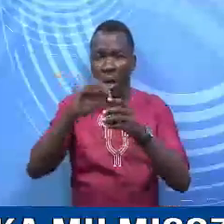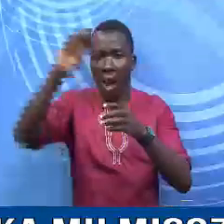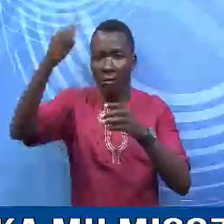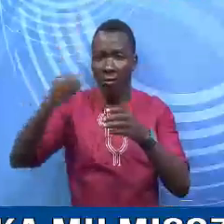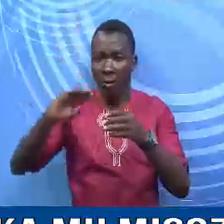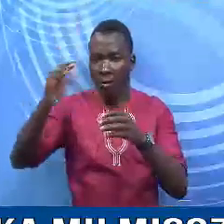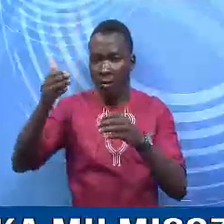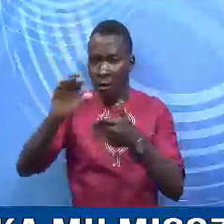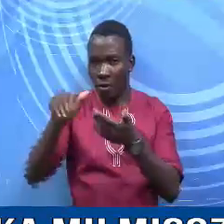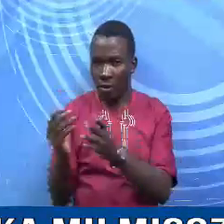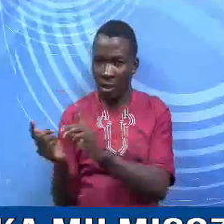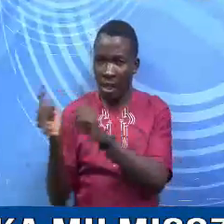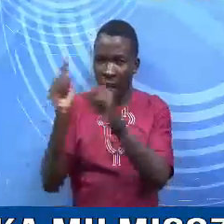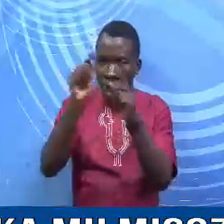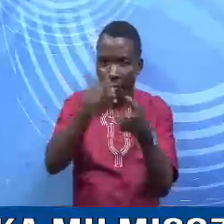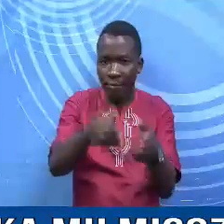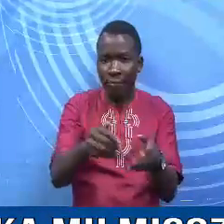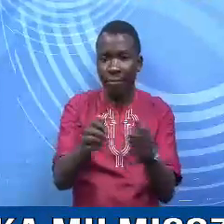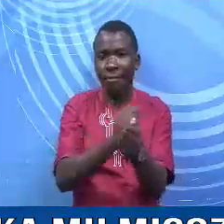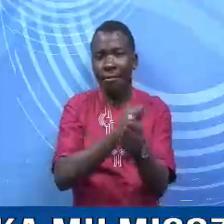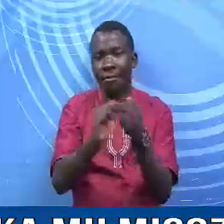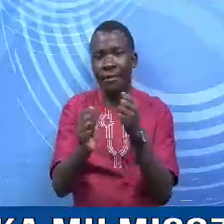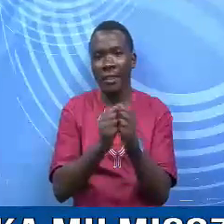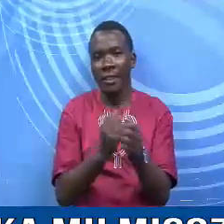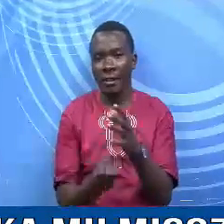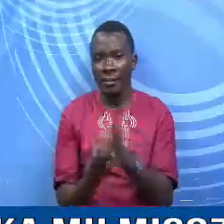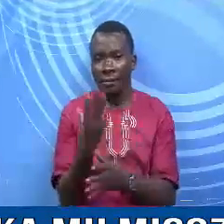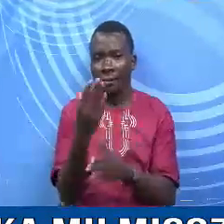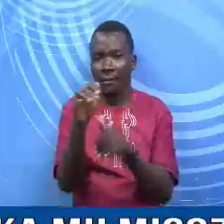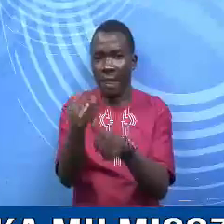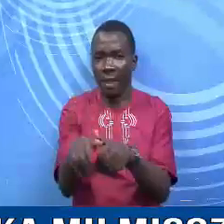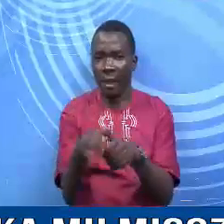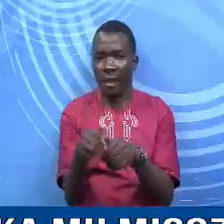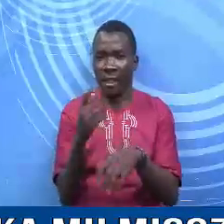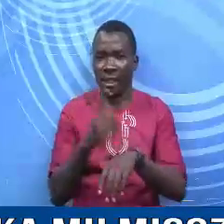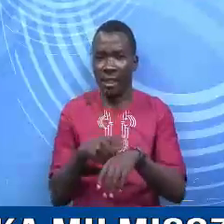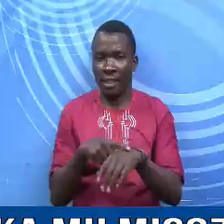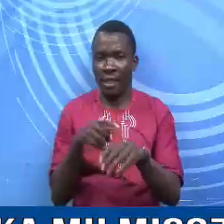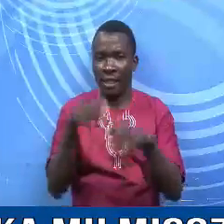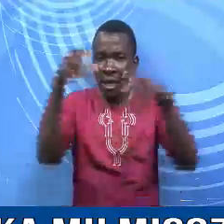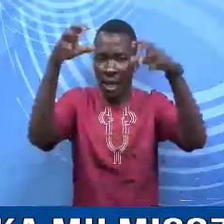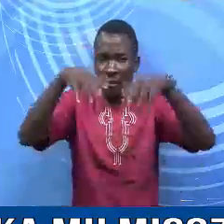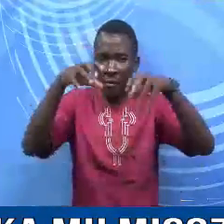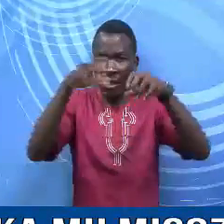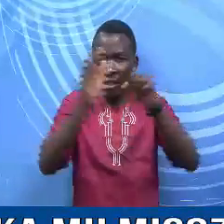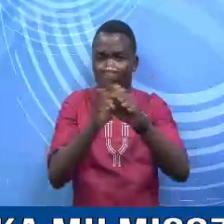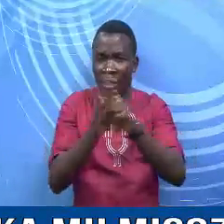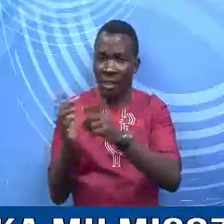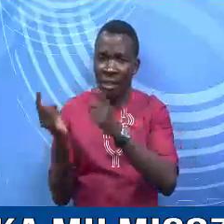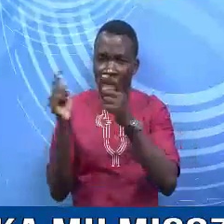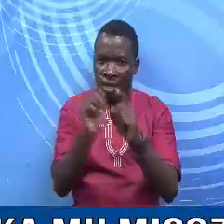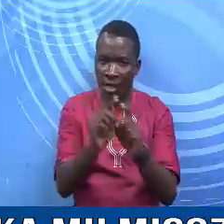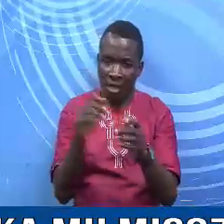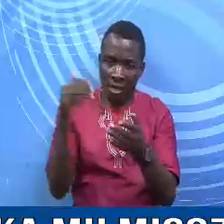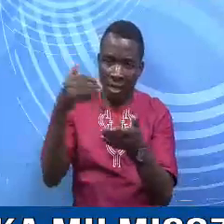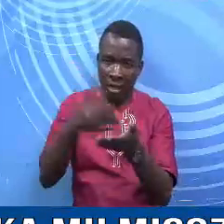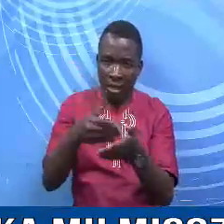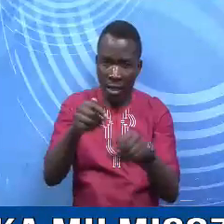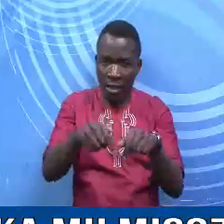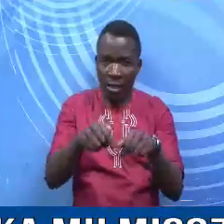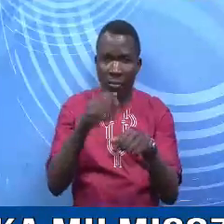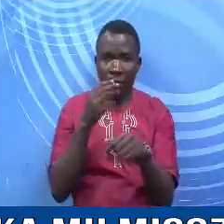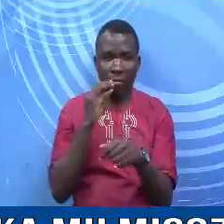bahinze. Mwige tugiraga nuko gazaga iyo gaje imvura yaguye nyinshi gazaga gakagera hano mu rugo. Kuri ngo mu rugo mwaka